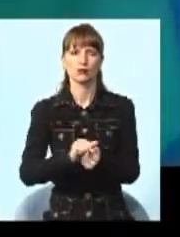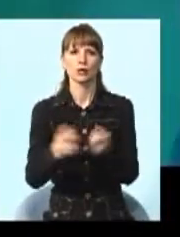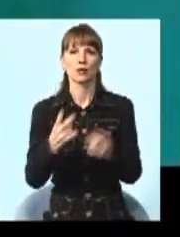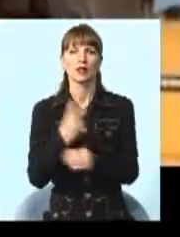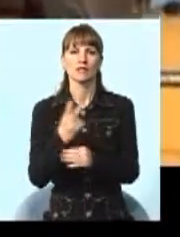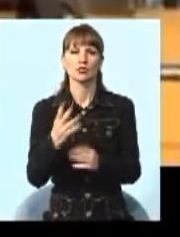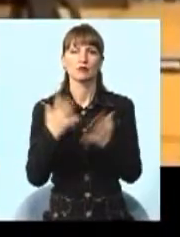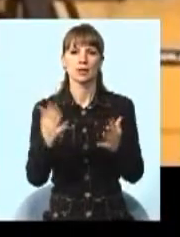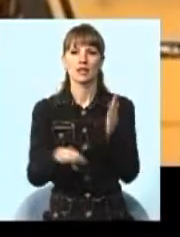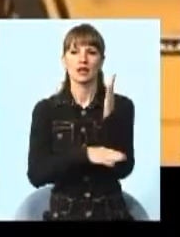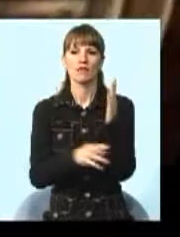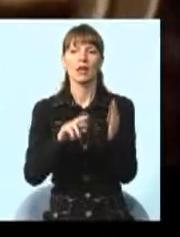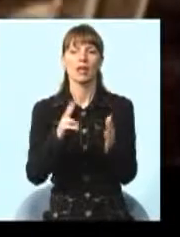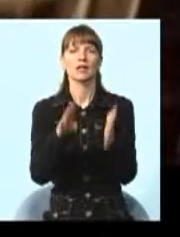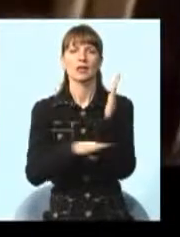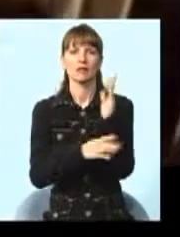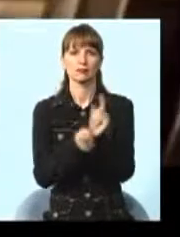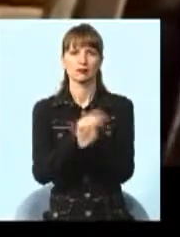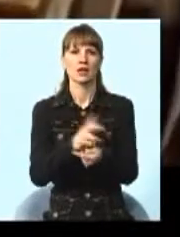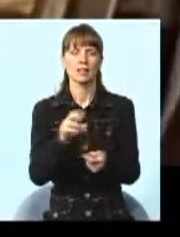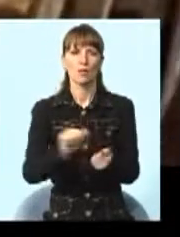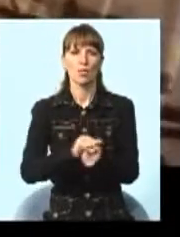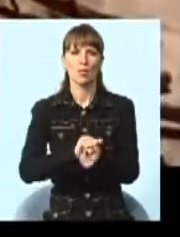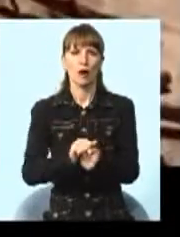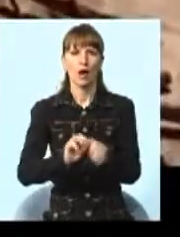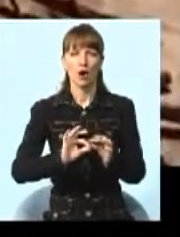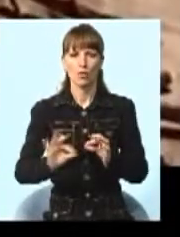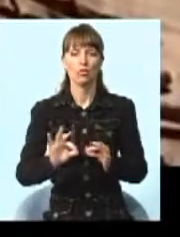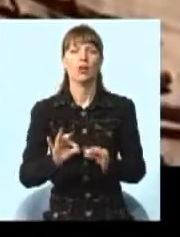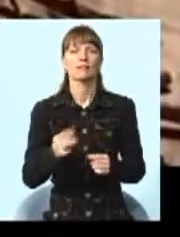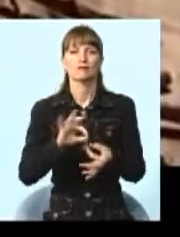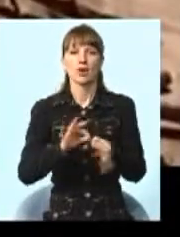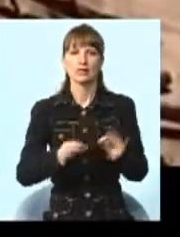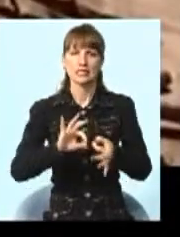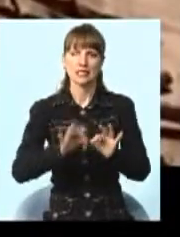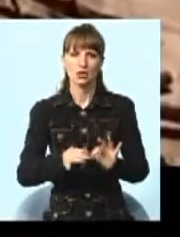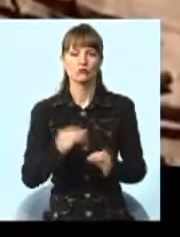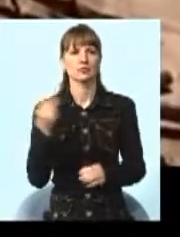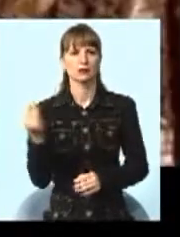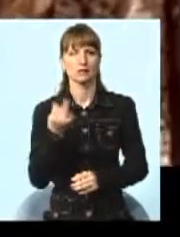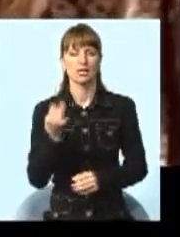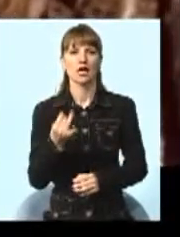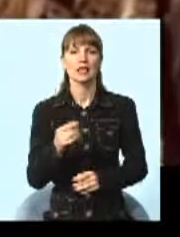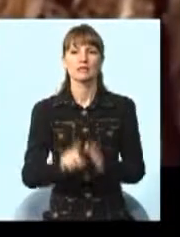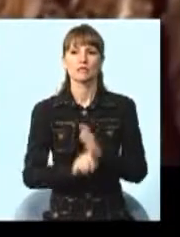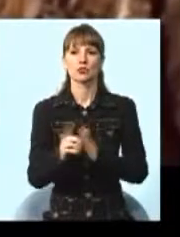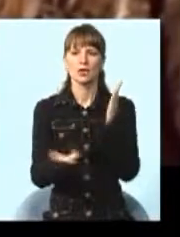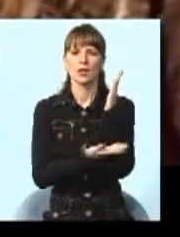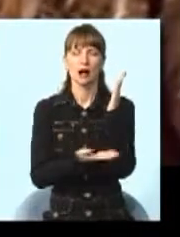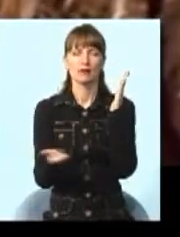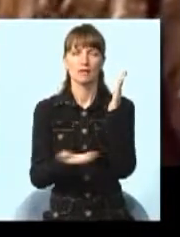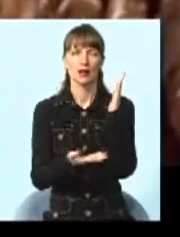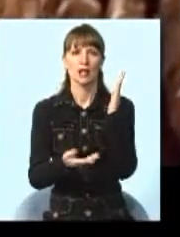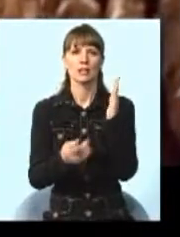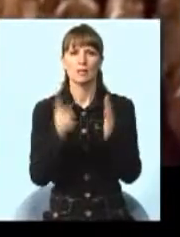більше деревини. Але як дерево перетворюється на аркуші? Процес цей дуже складний та водночас цікавий. Спочатку зрубані дерева